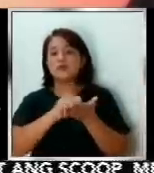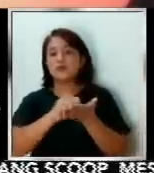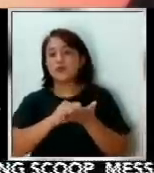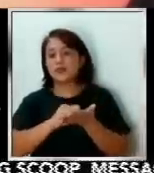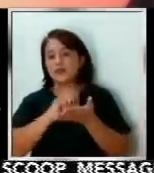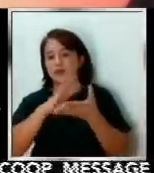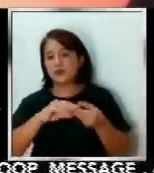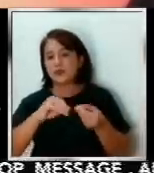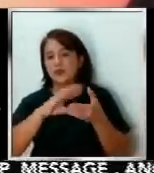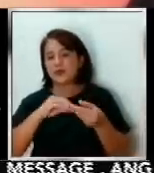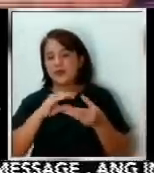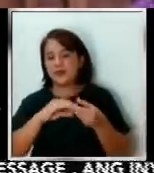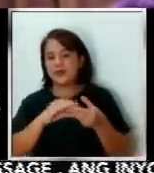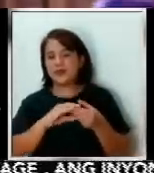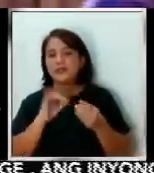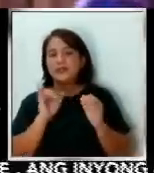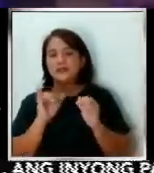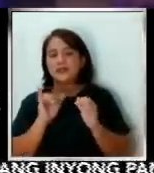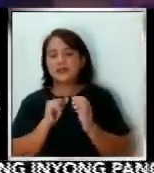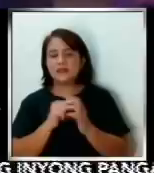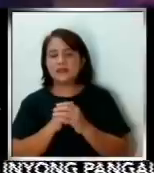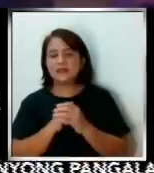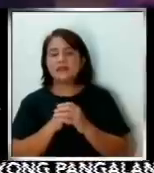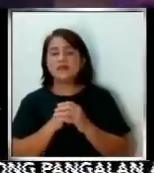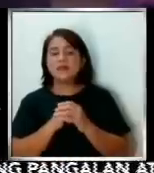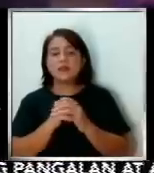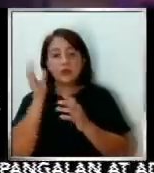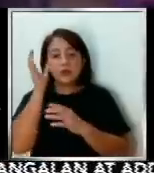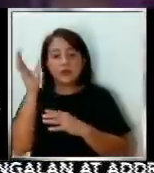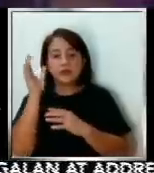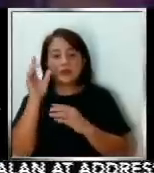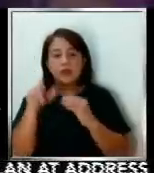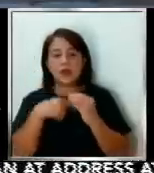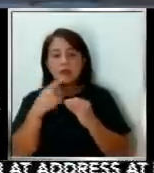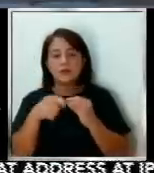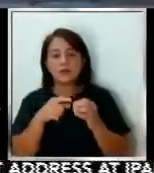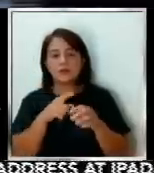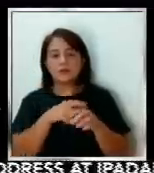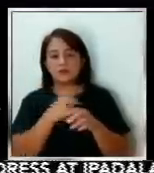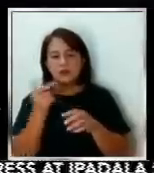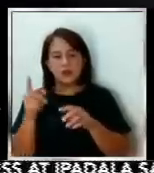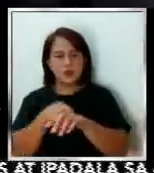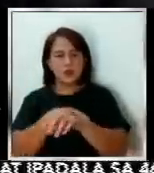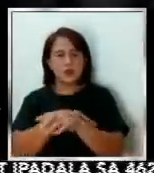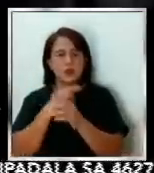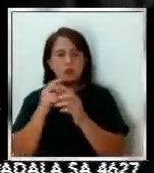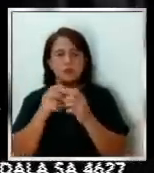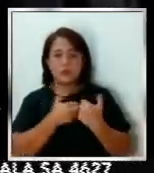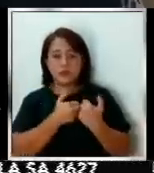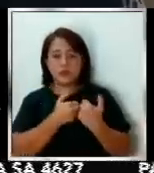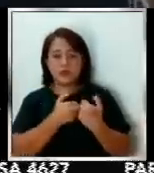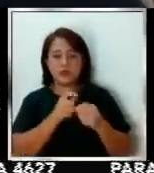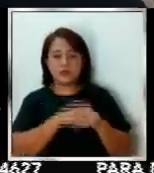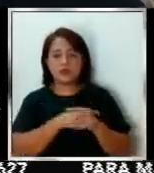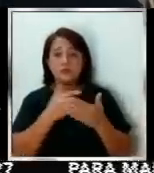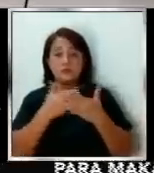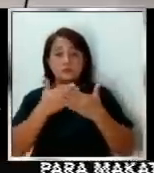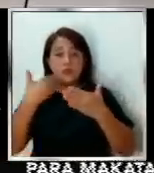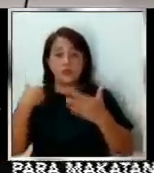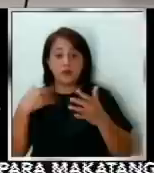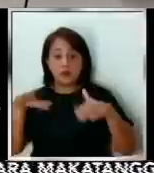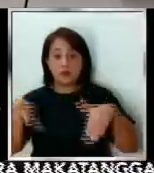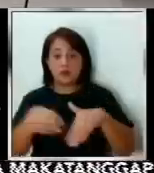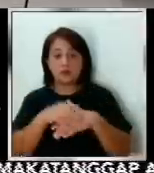rin, ang original story concept na tungkol sa isang long-time couple na bago ikasal ay nagbakasyon sa Iceland at doon